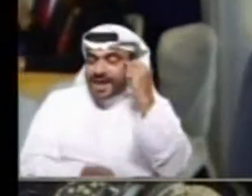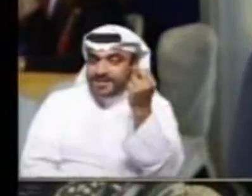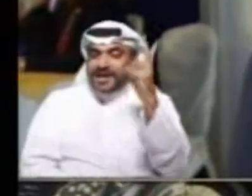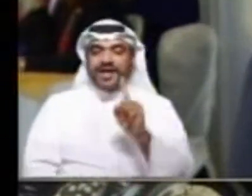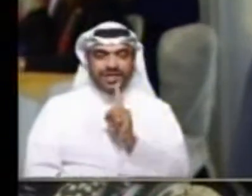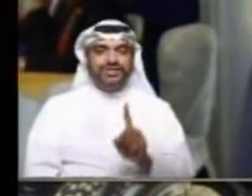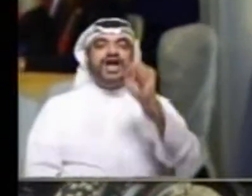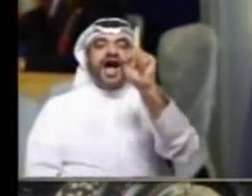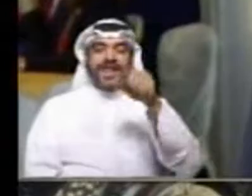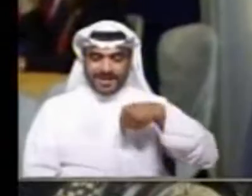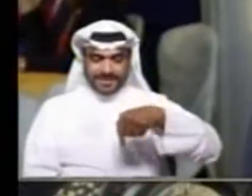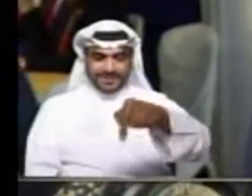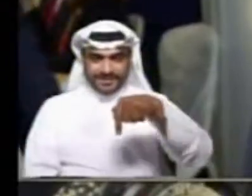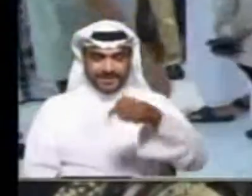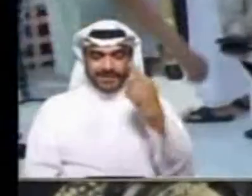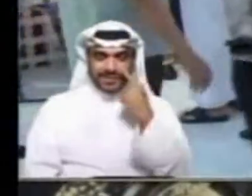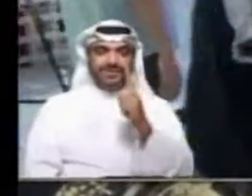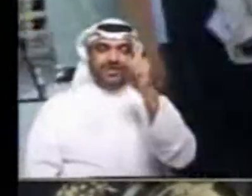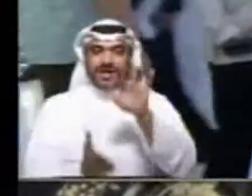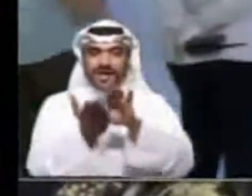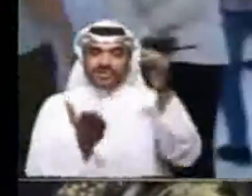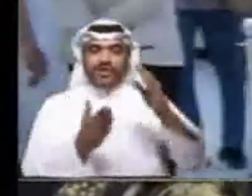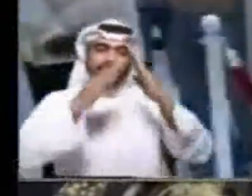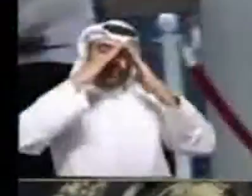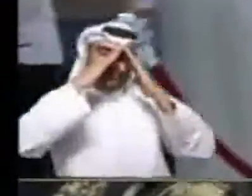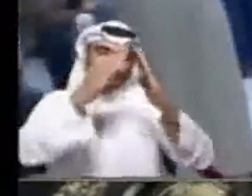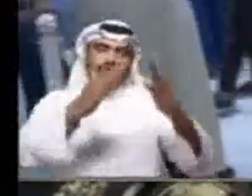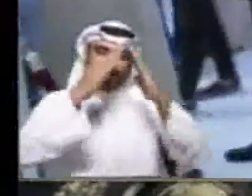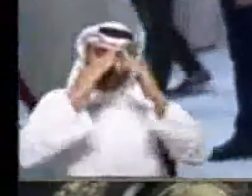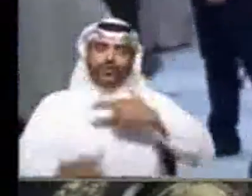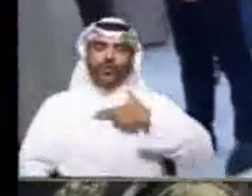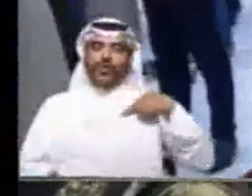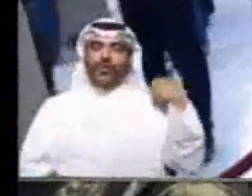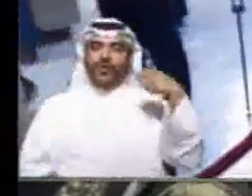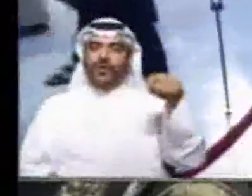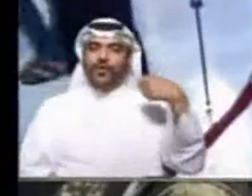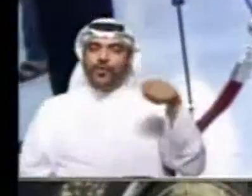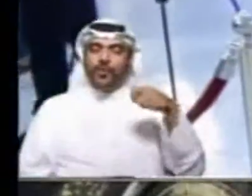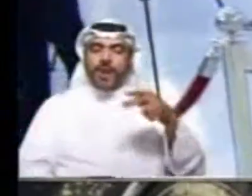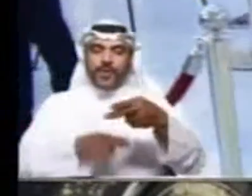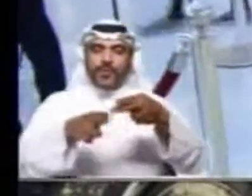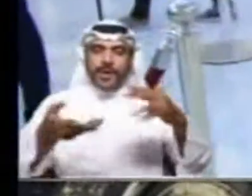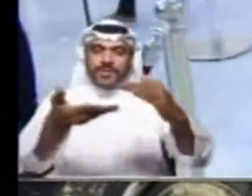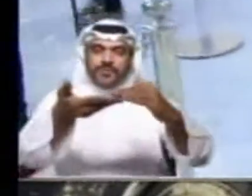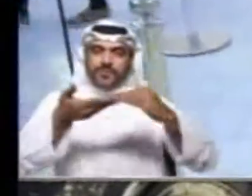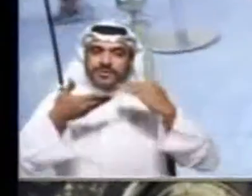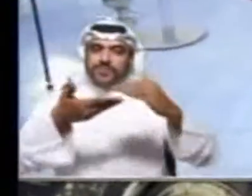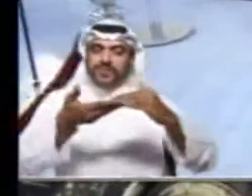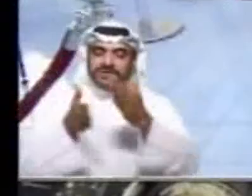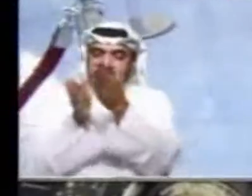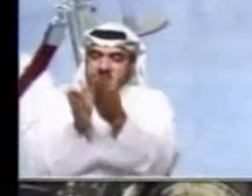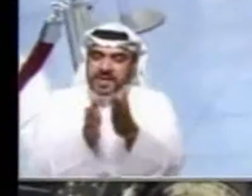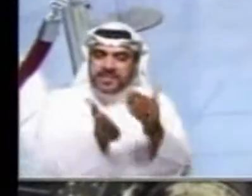شاء الله تزداد هذه المشاركة. أشكر السلطات الكويتية على الدعم الذي